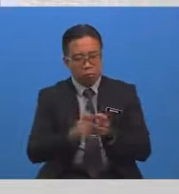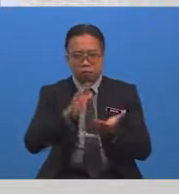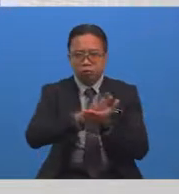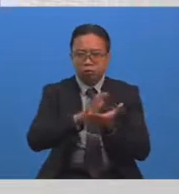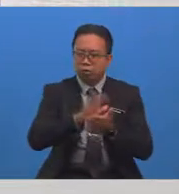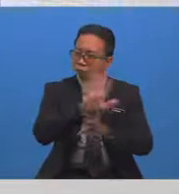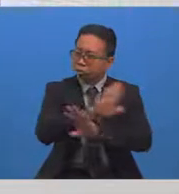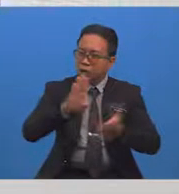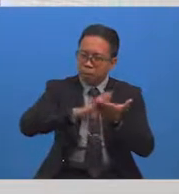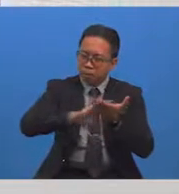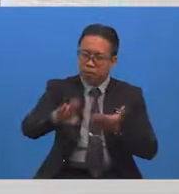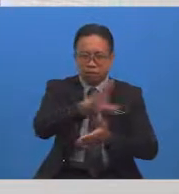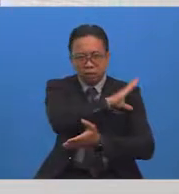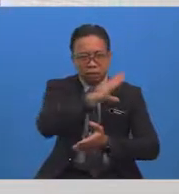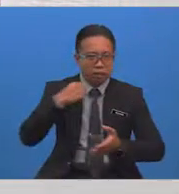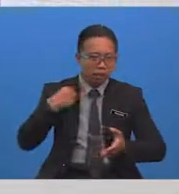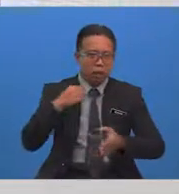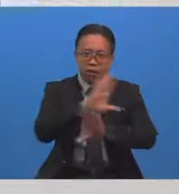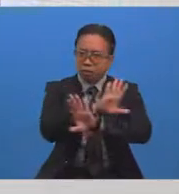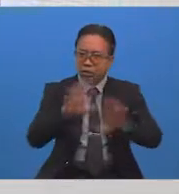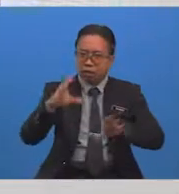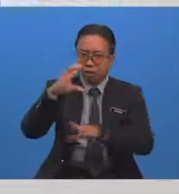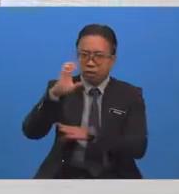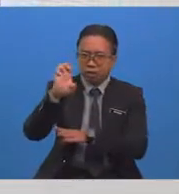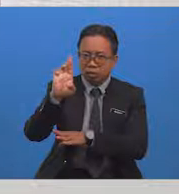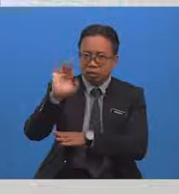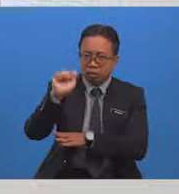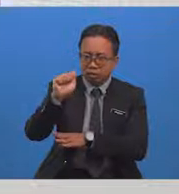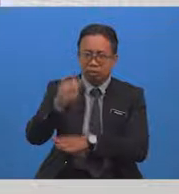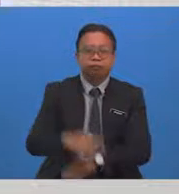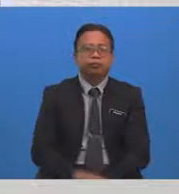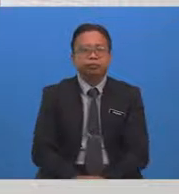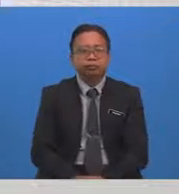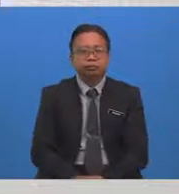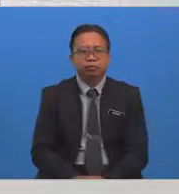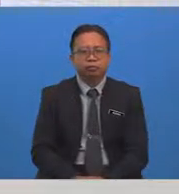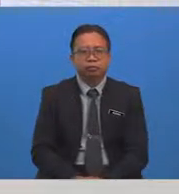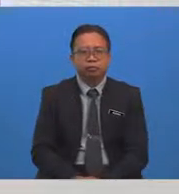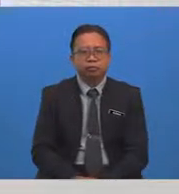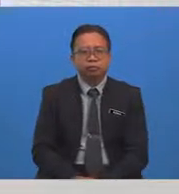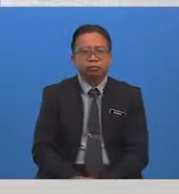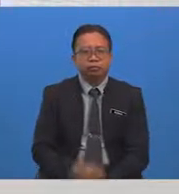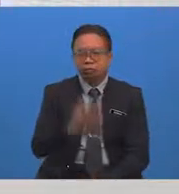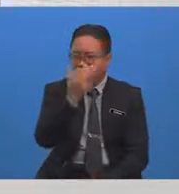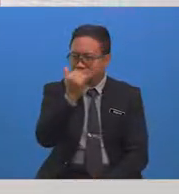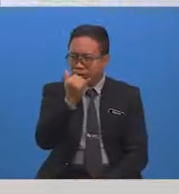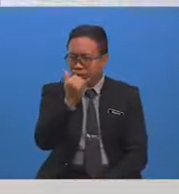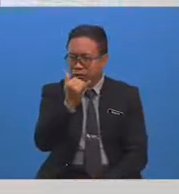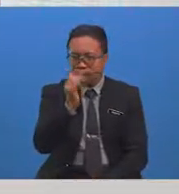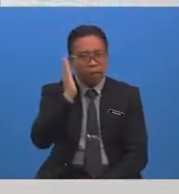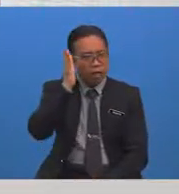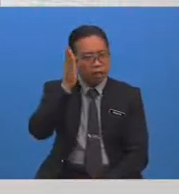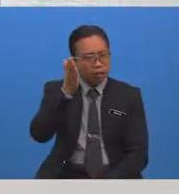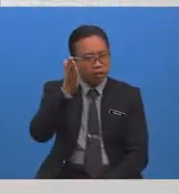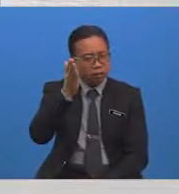tidak bersedan tidak ceria murid akibat tidak sikap rajin di kalangan murid akan